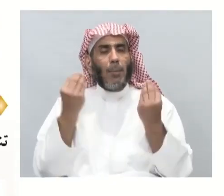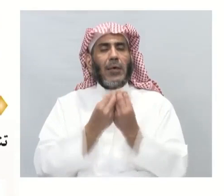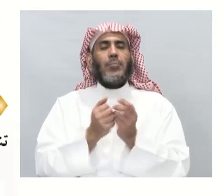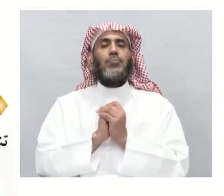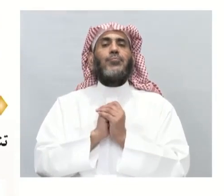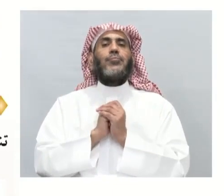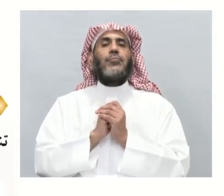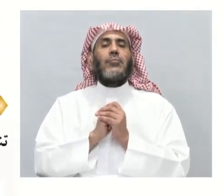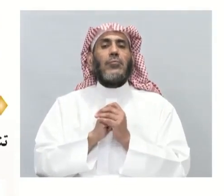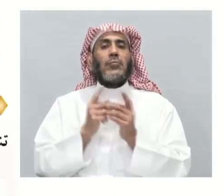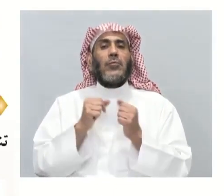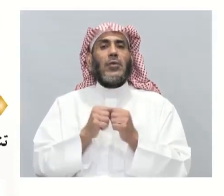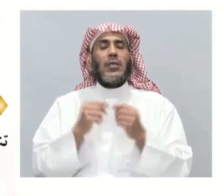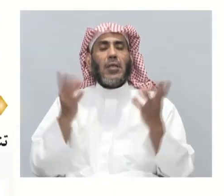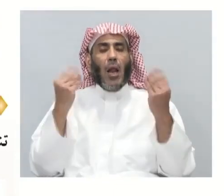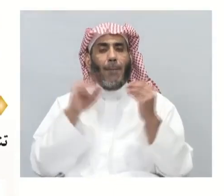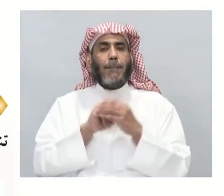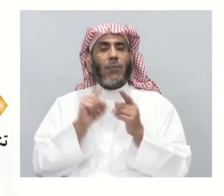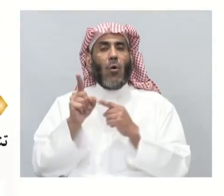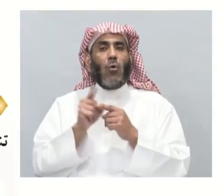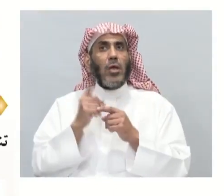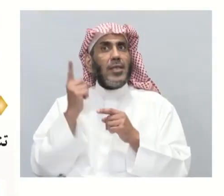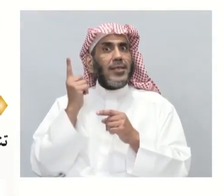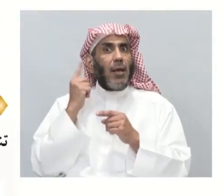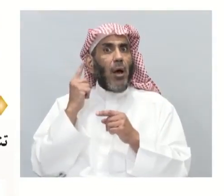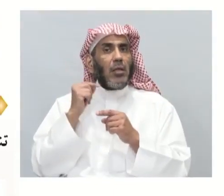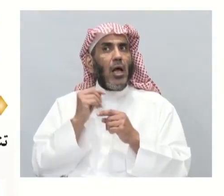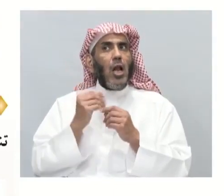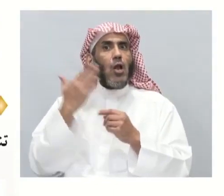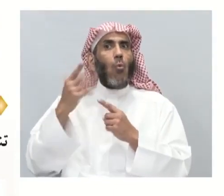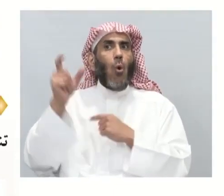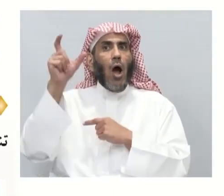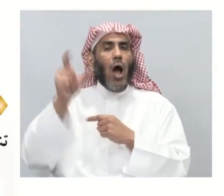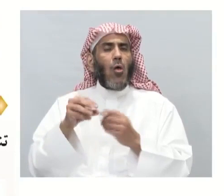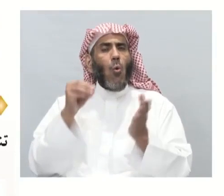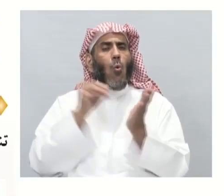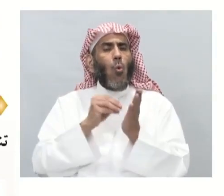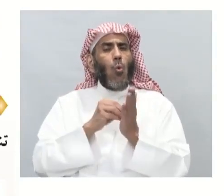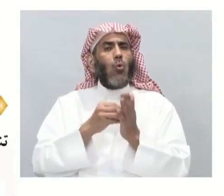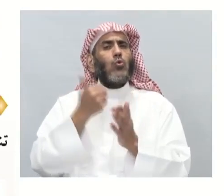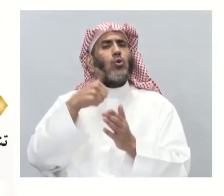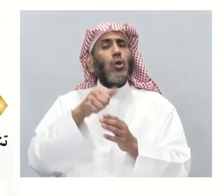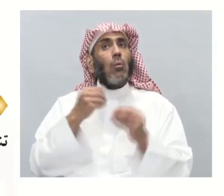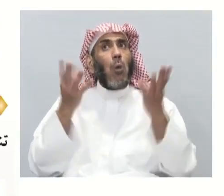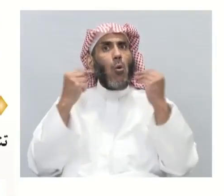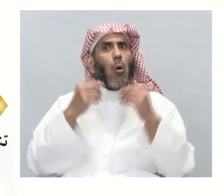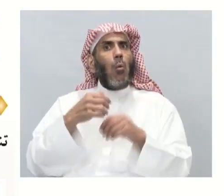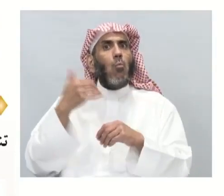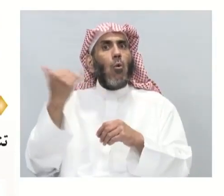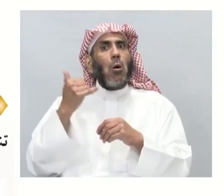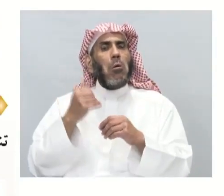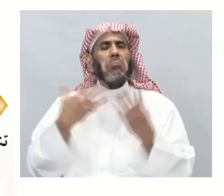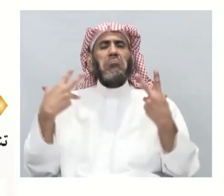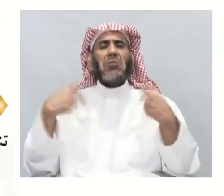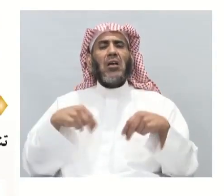و كما يقال التعليم فيقول اذا استمعت لمحاضره تحتوي على 60 معلومه مهمه وكنت تخسر